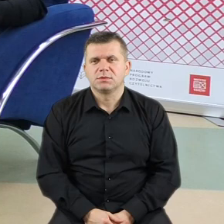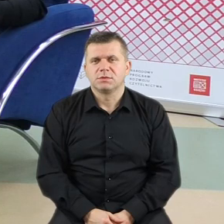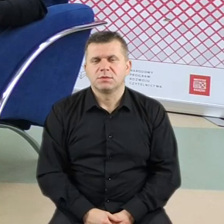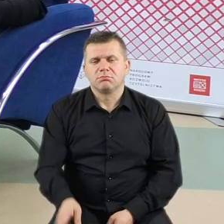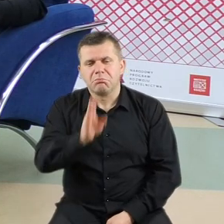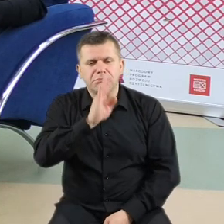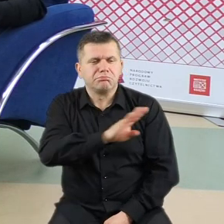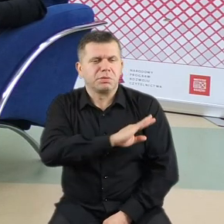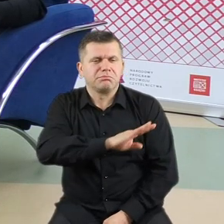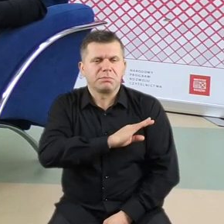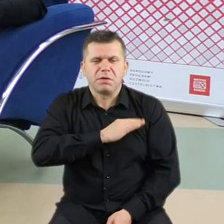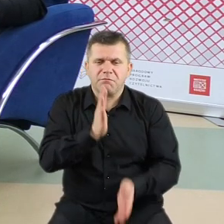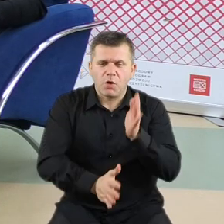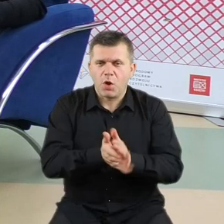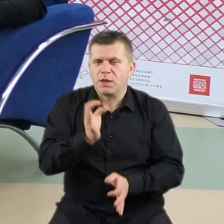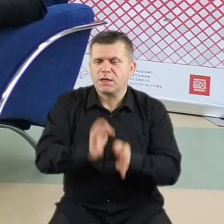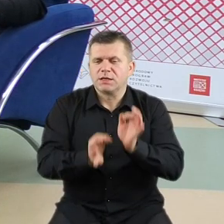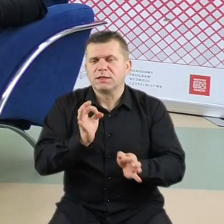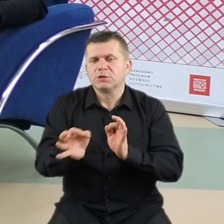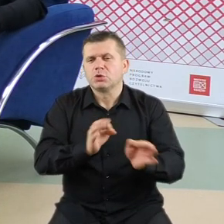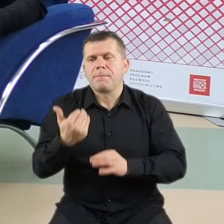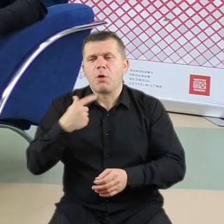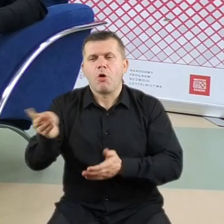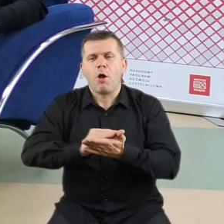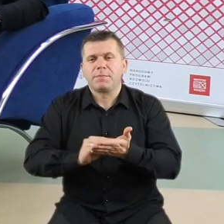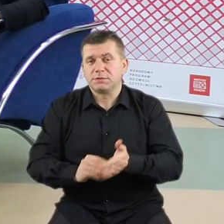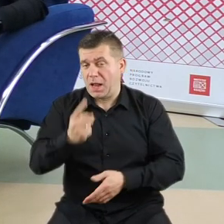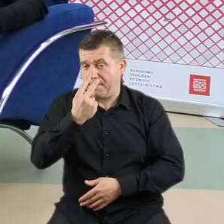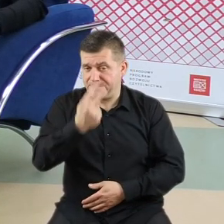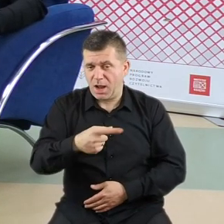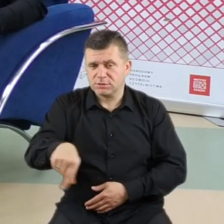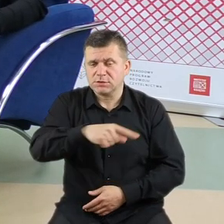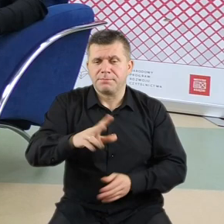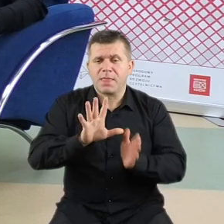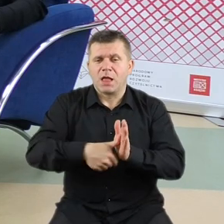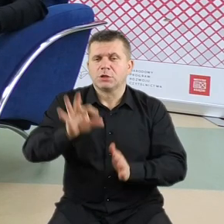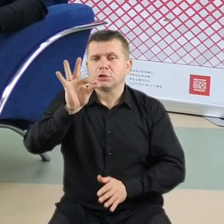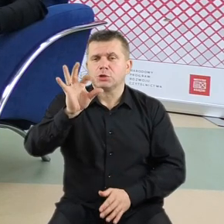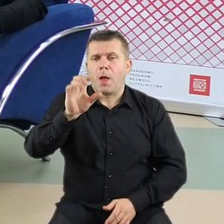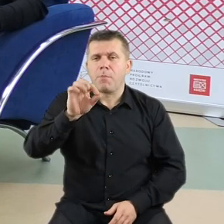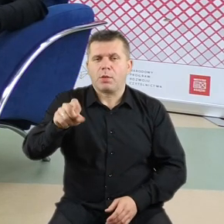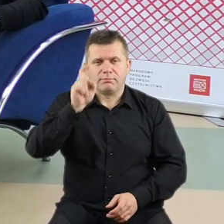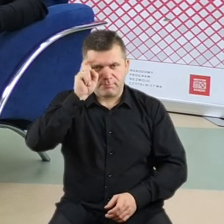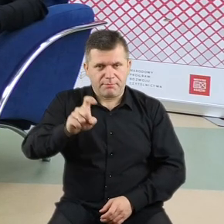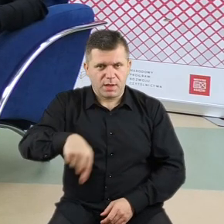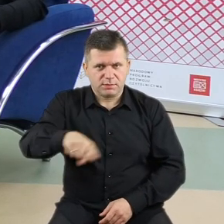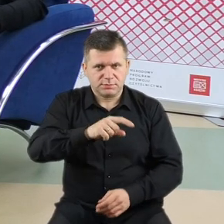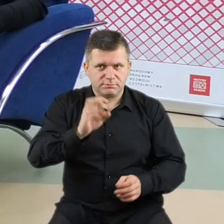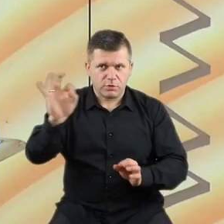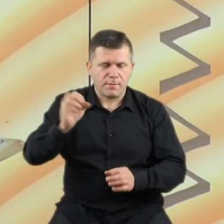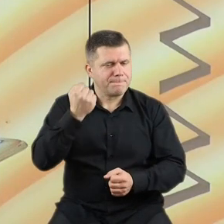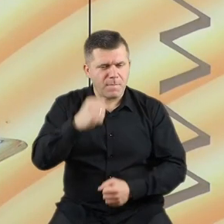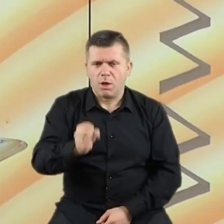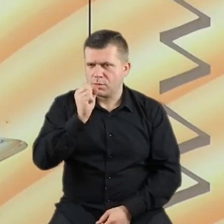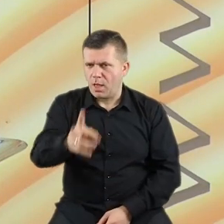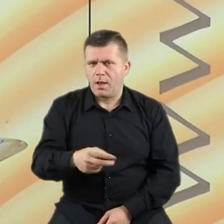wszędzie widział trupy wojny i tą historię, którą właśnie opisywał. A czy patrzysz na Sopot w ten sposób? Widzisz niemieckość Sopotu?